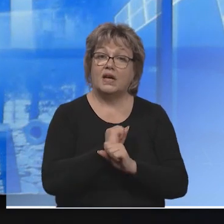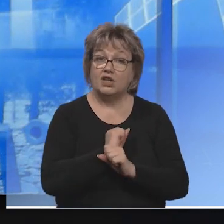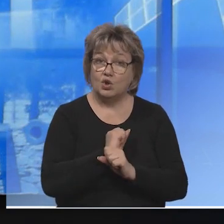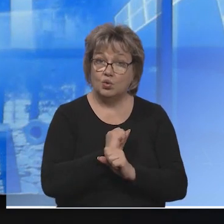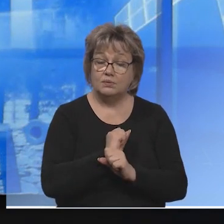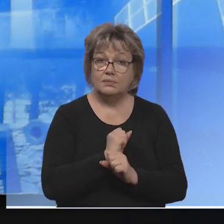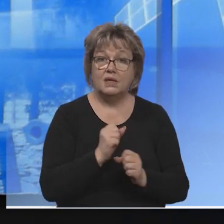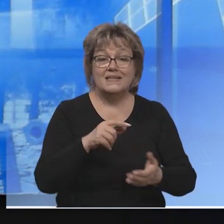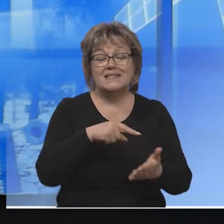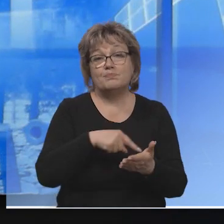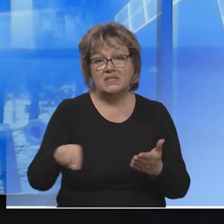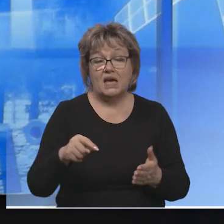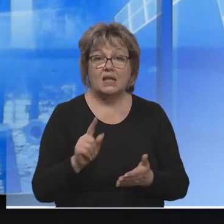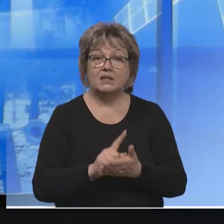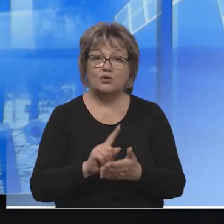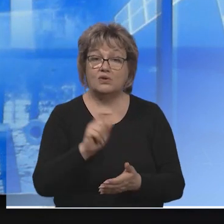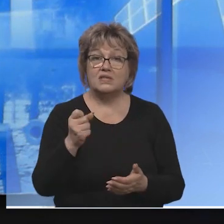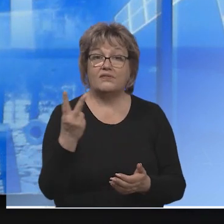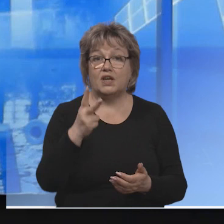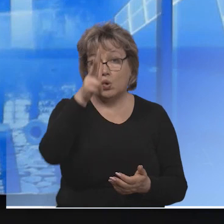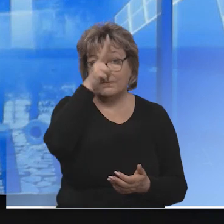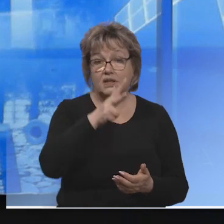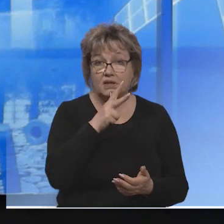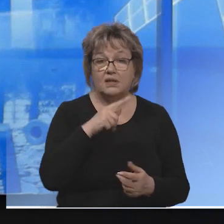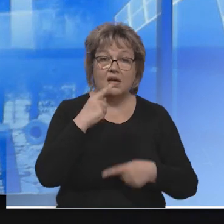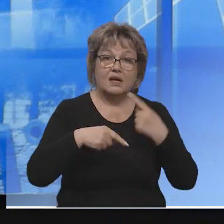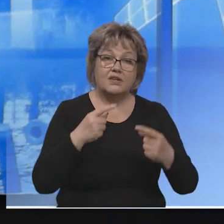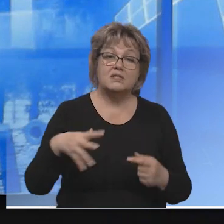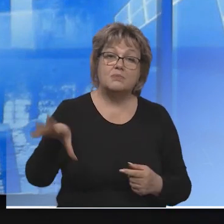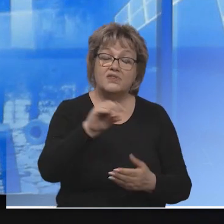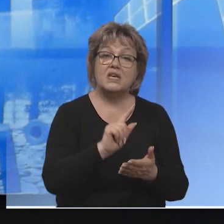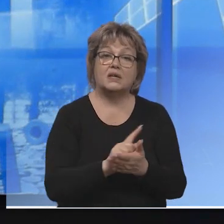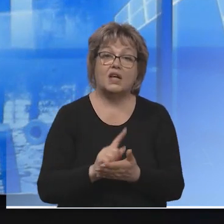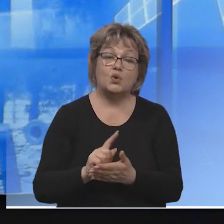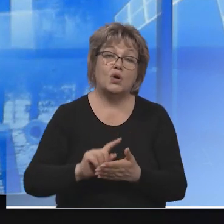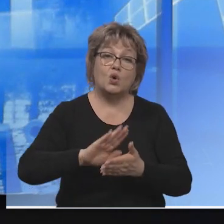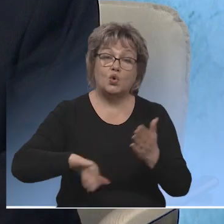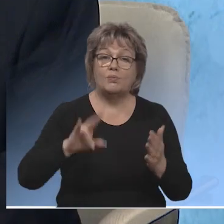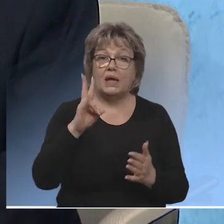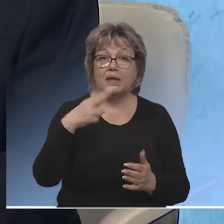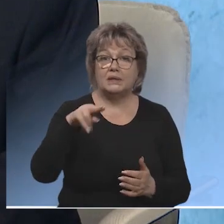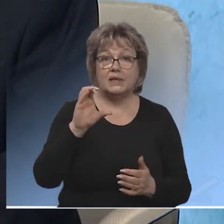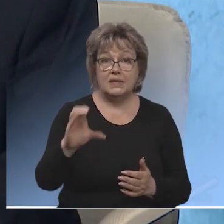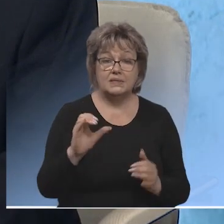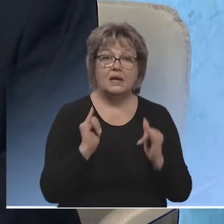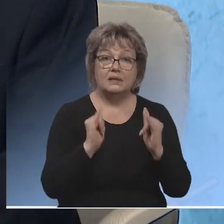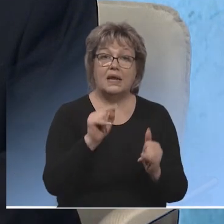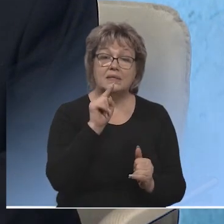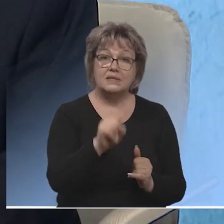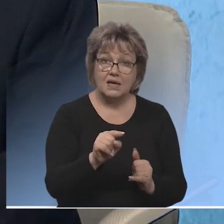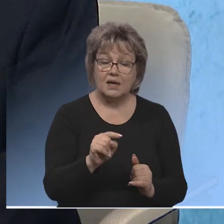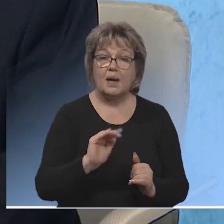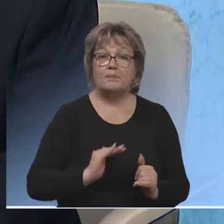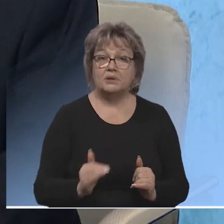каникул, или так по-русски говоря, списания налогов за второй квартал. Речь идет обо всех налогах, кроме НДС, для